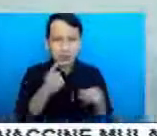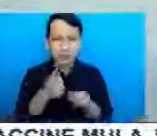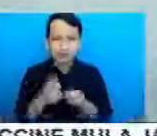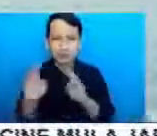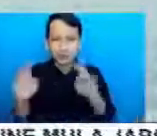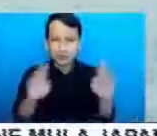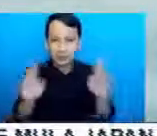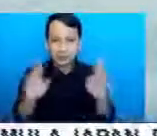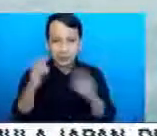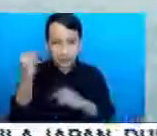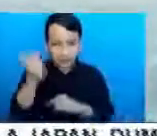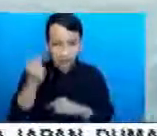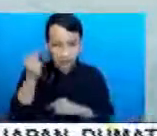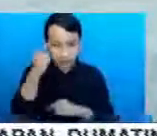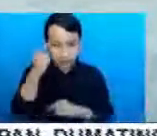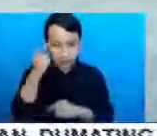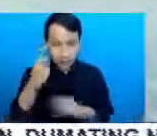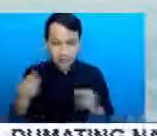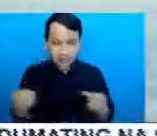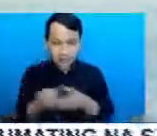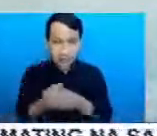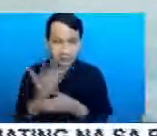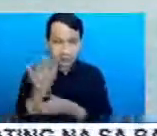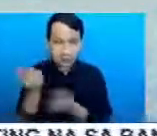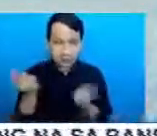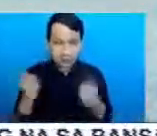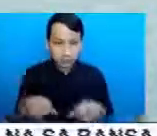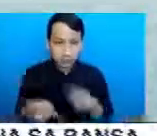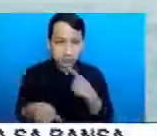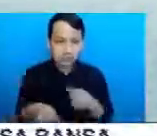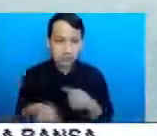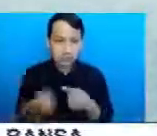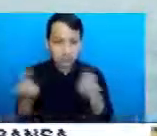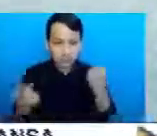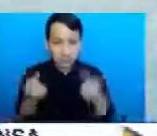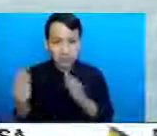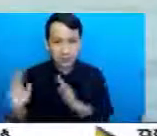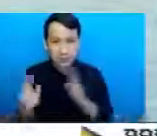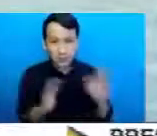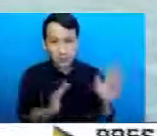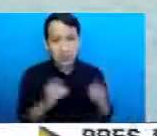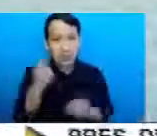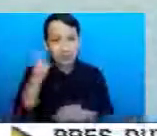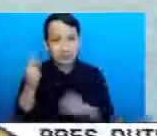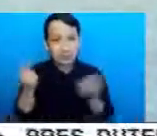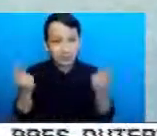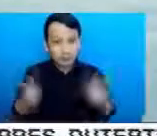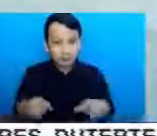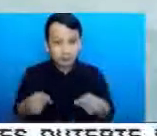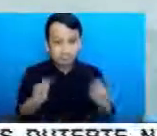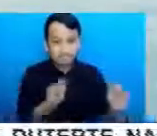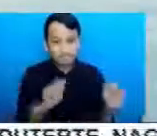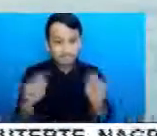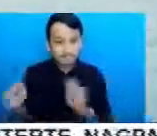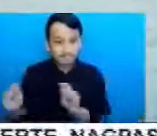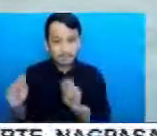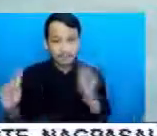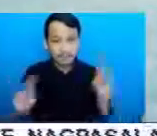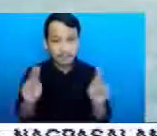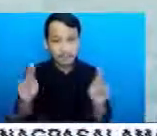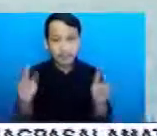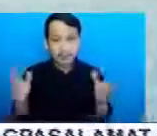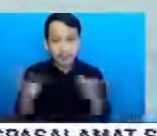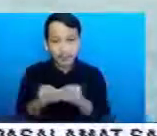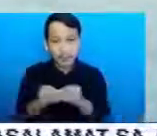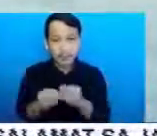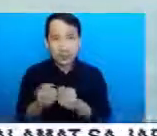Alam mo, Gani, ang magandang balita dito, kahit pa dumadami yung mga bakwit mula sa kani-kanilang mga bahay, dahil nga doon sa